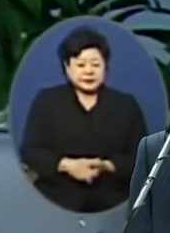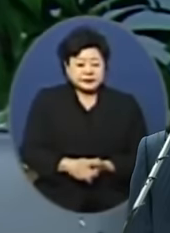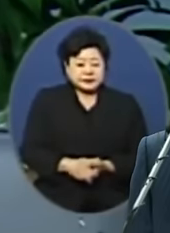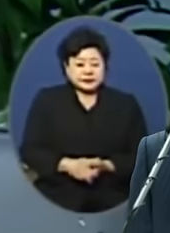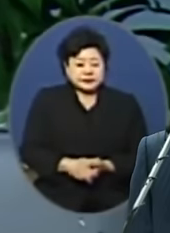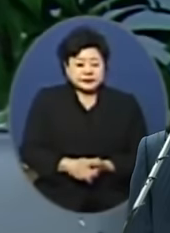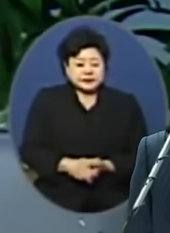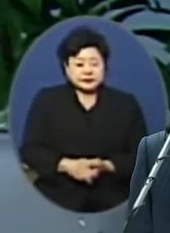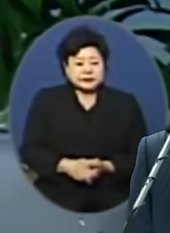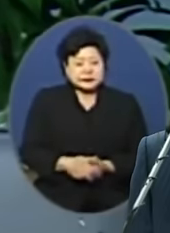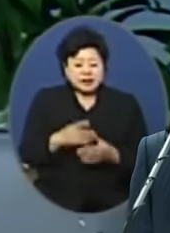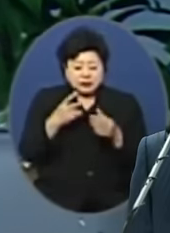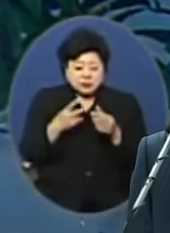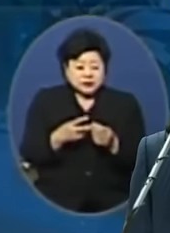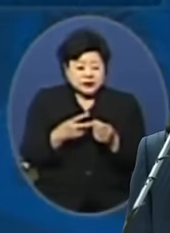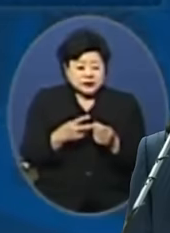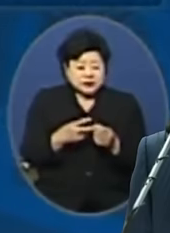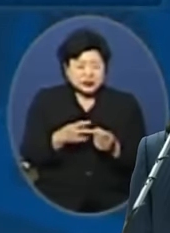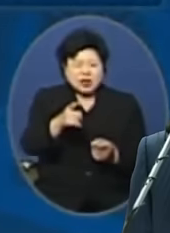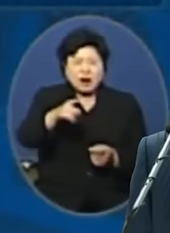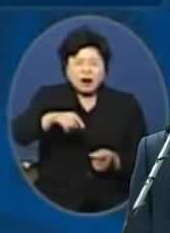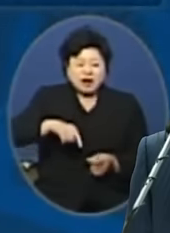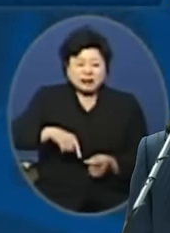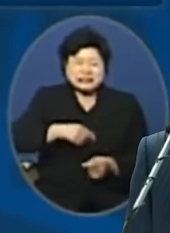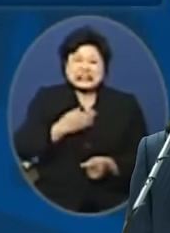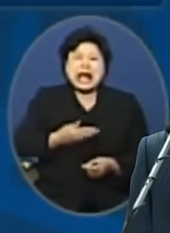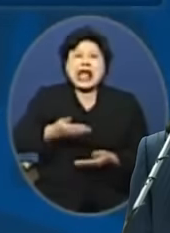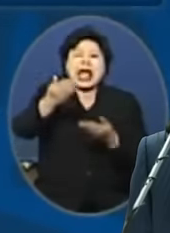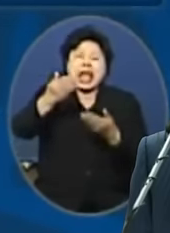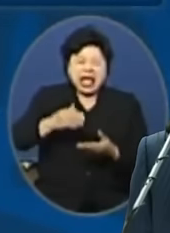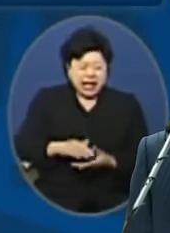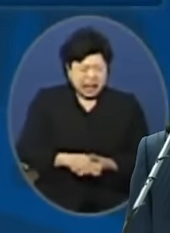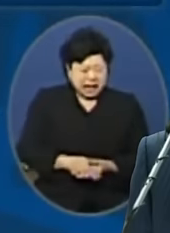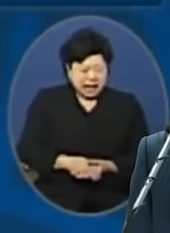말입니다. 둘째는, 너나 잘해.